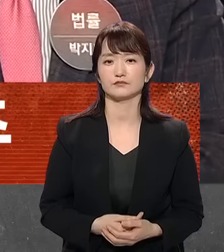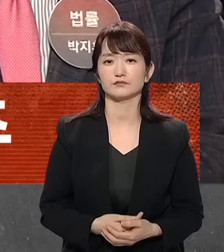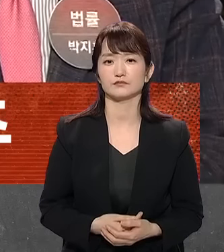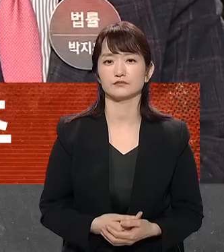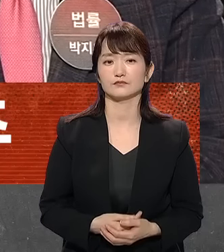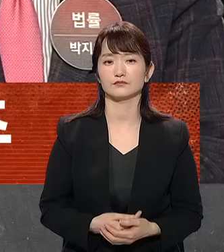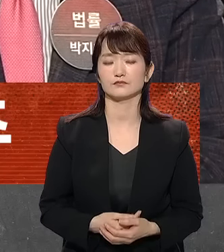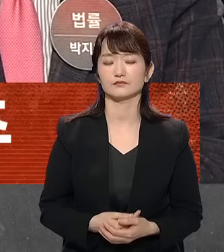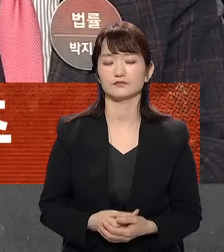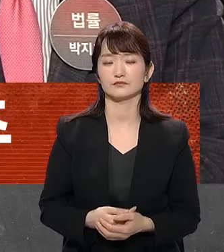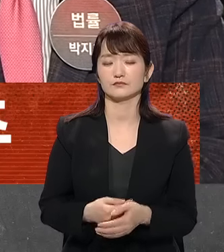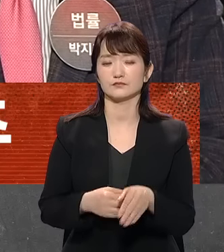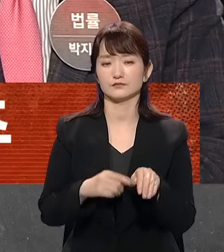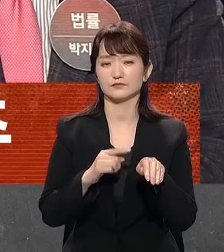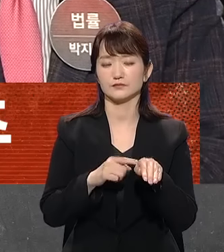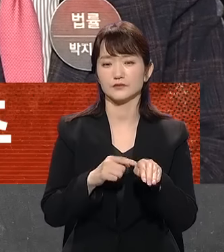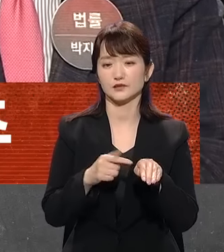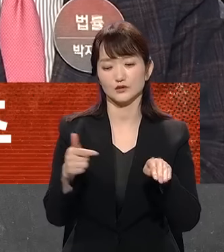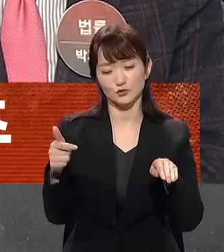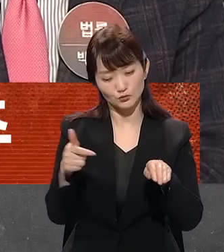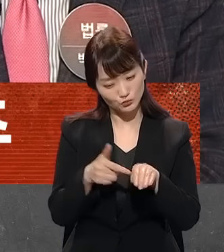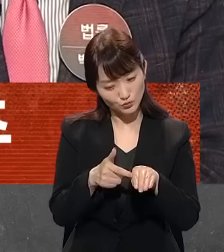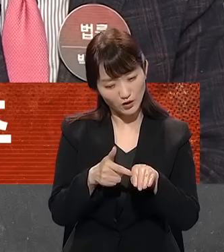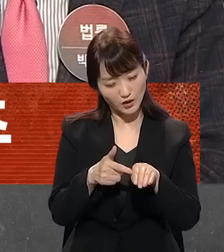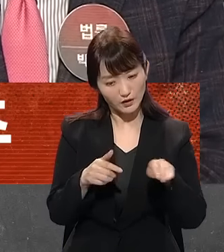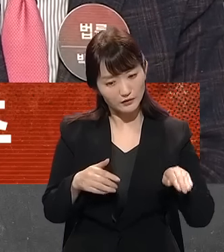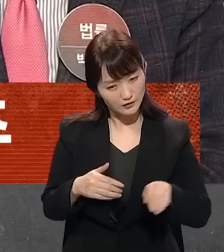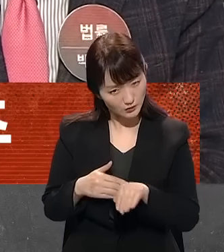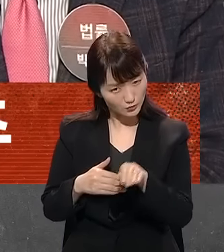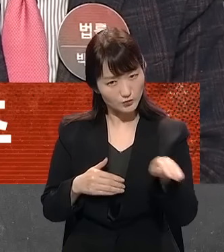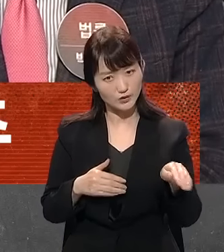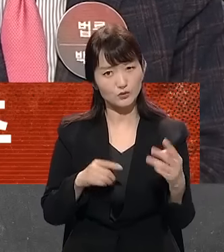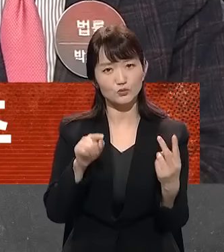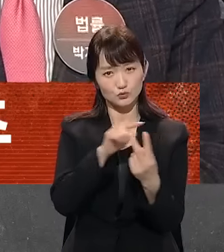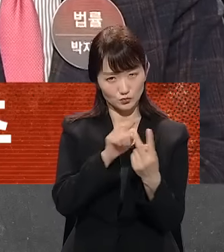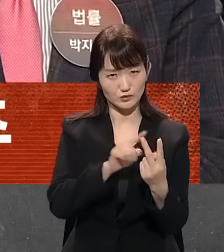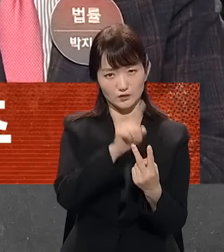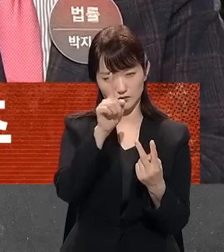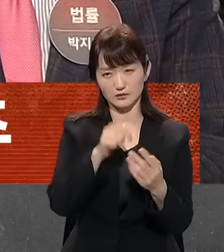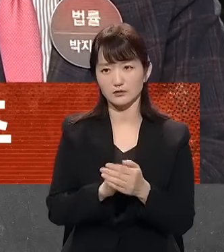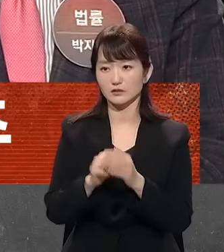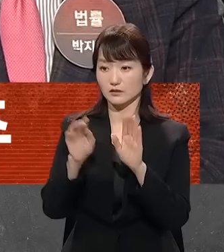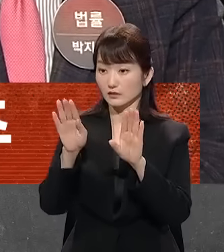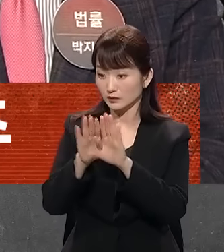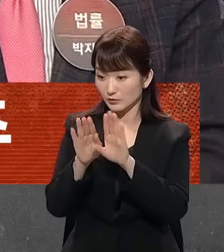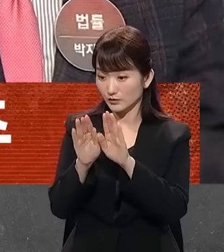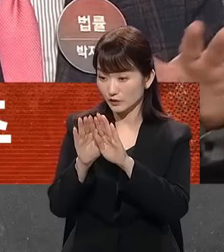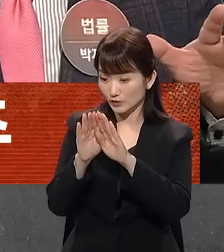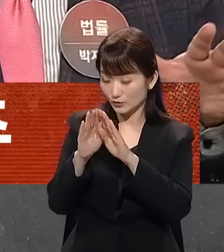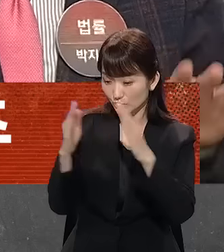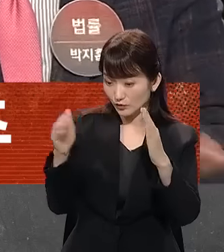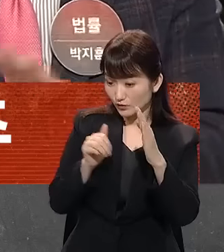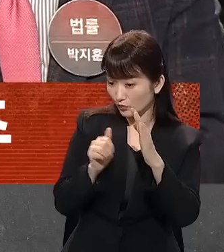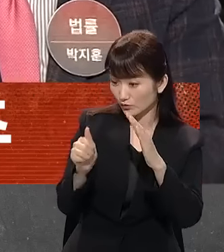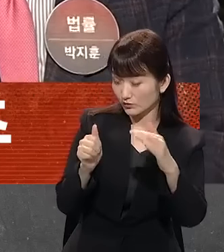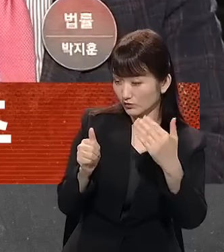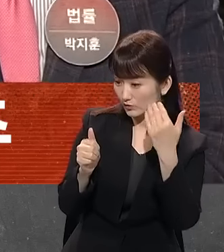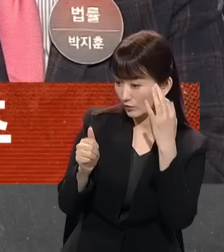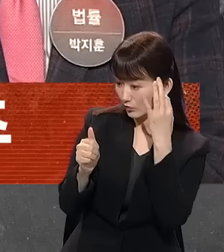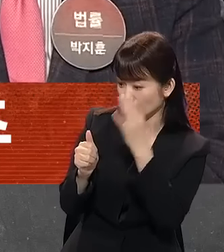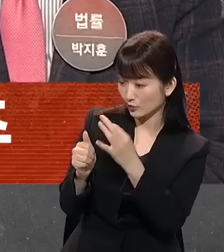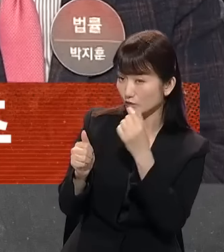하려고 차량이 이동하는 도중에 남성이 문을 열고 나오는데 그것을 보지 못했는지 하여튼 그대로